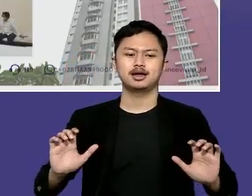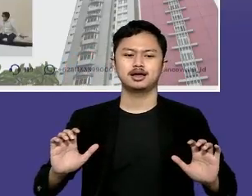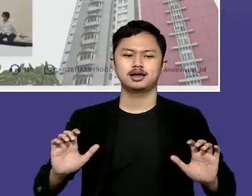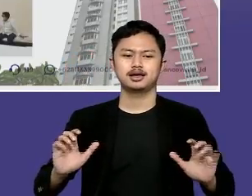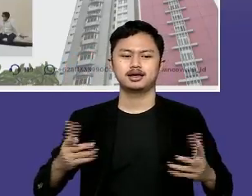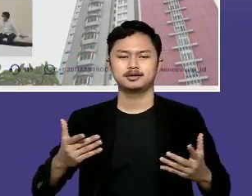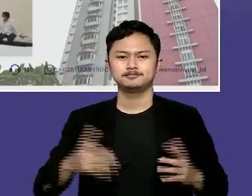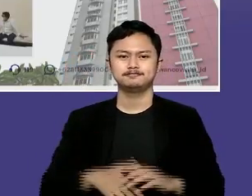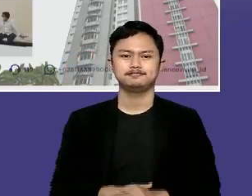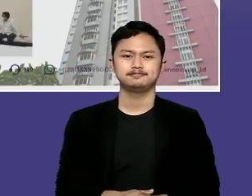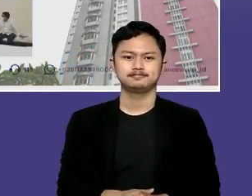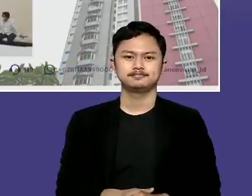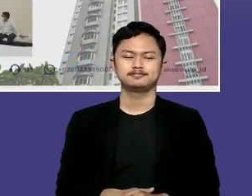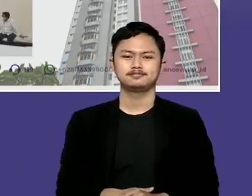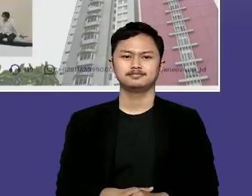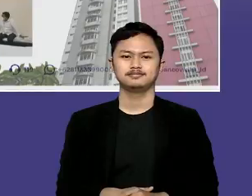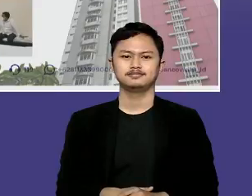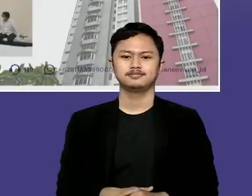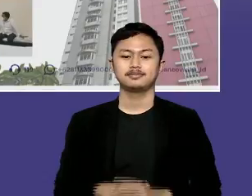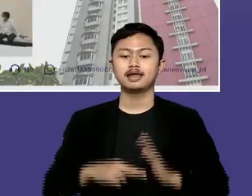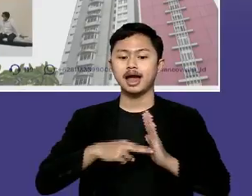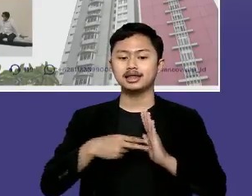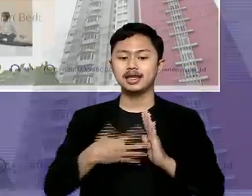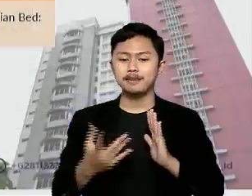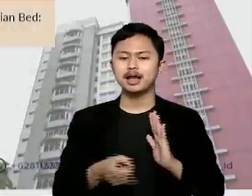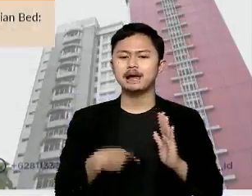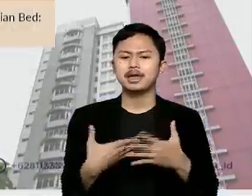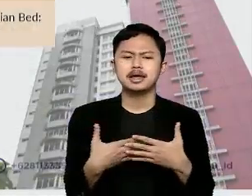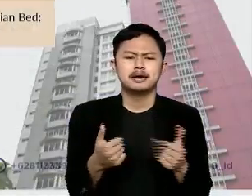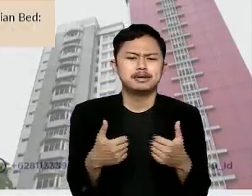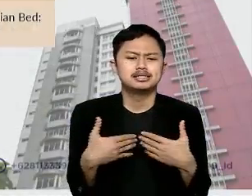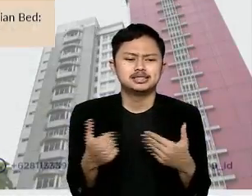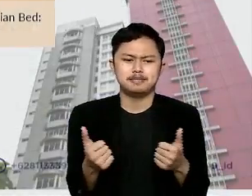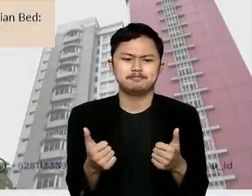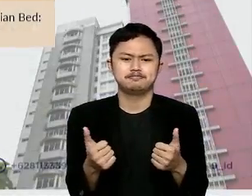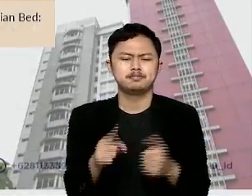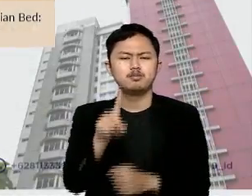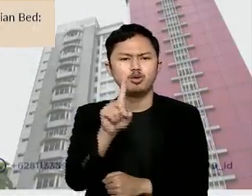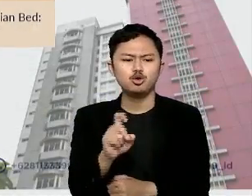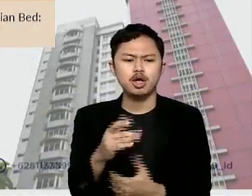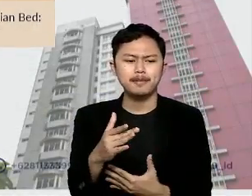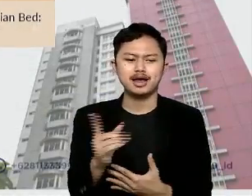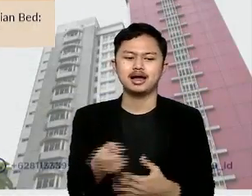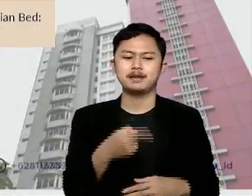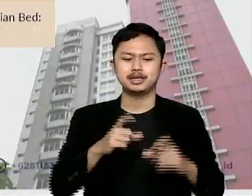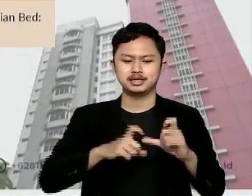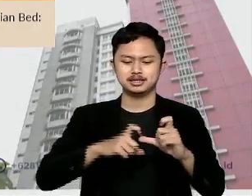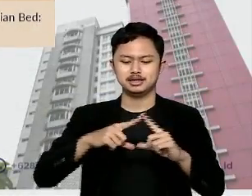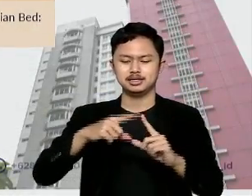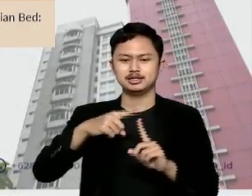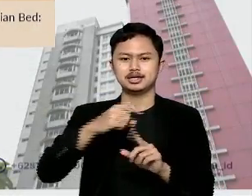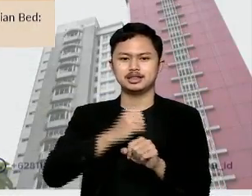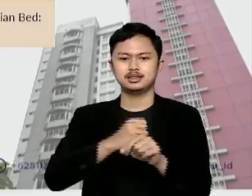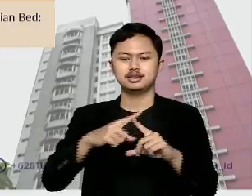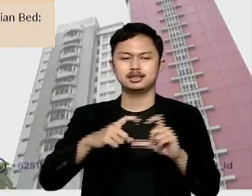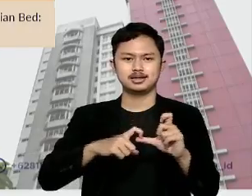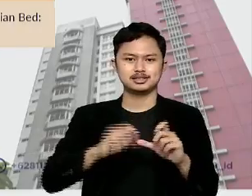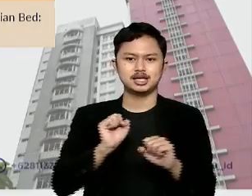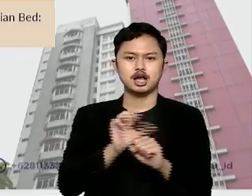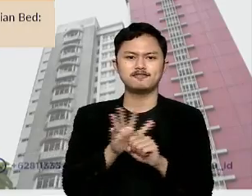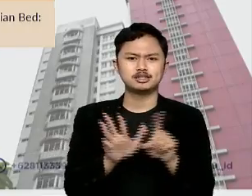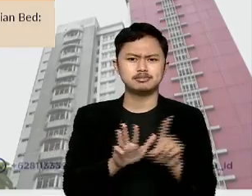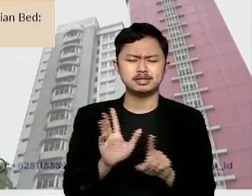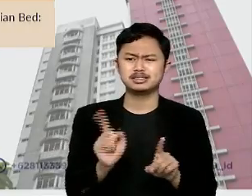alasan mobilitasnya. Untuk mengakomodir kebutuhan tersebut, Satgas COVID-19 bekerja sama